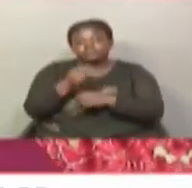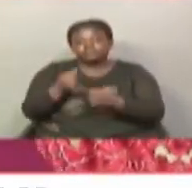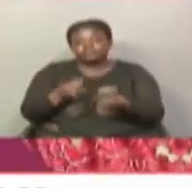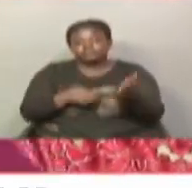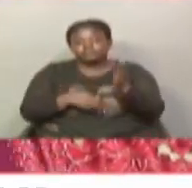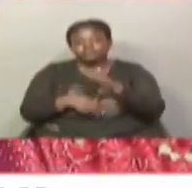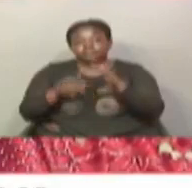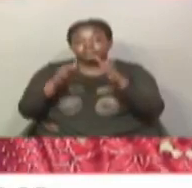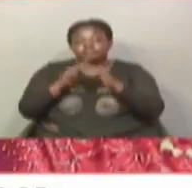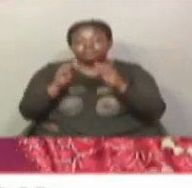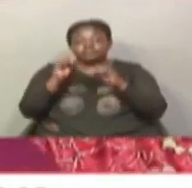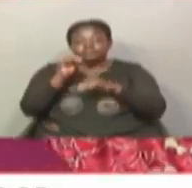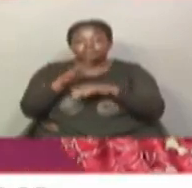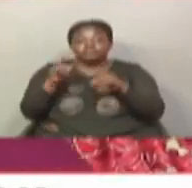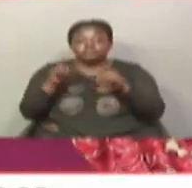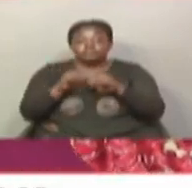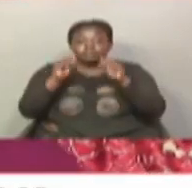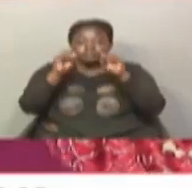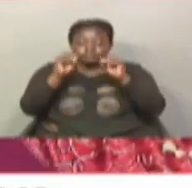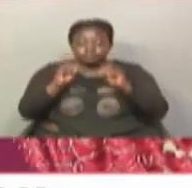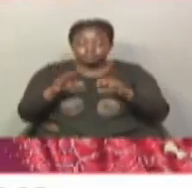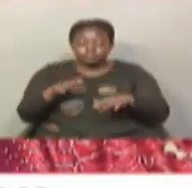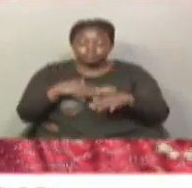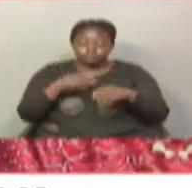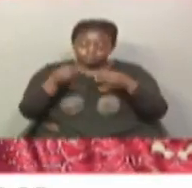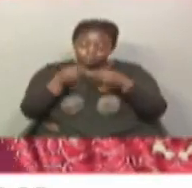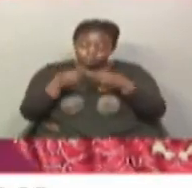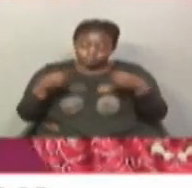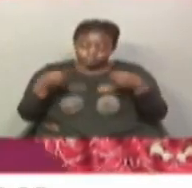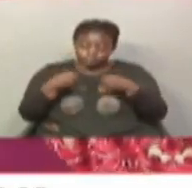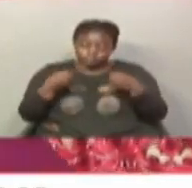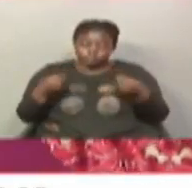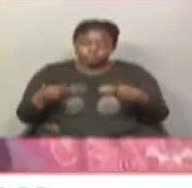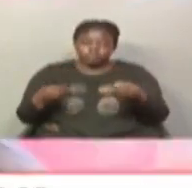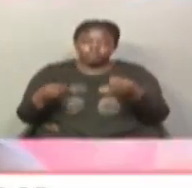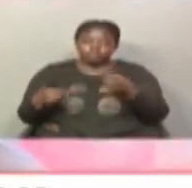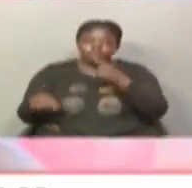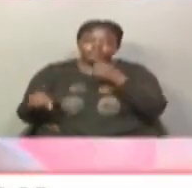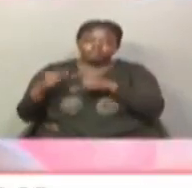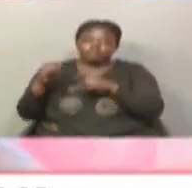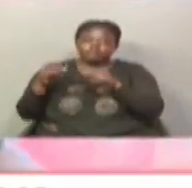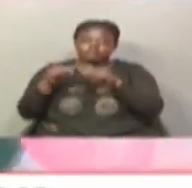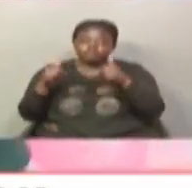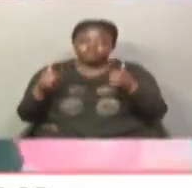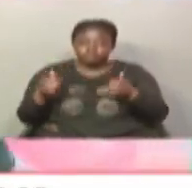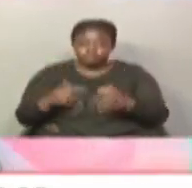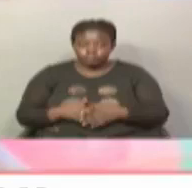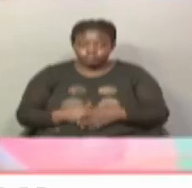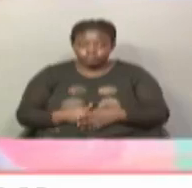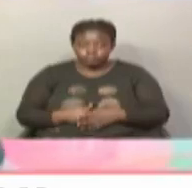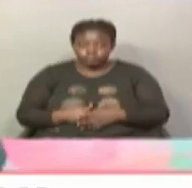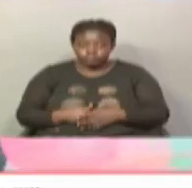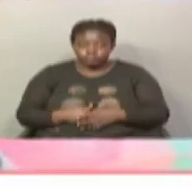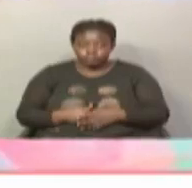waka nnyo era nebaza batica bange abansomesezza n'empita obulungi.